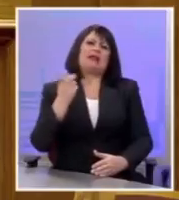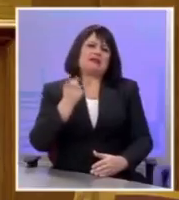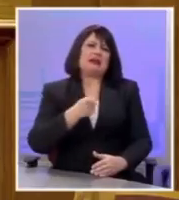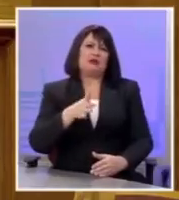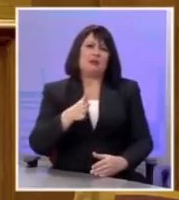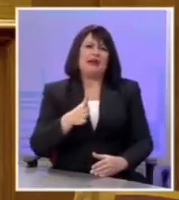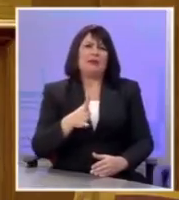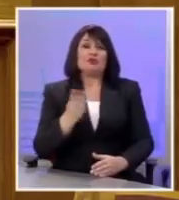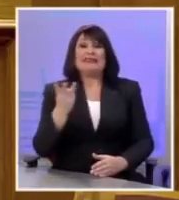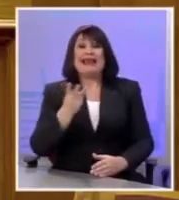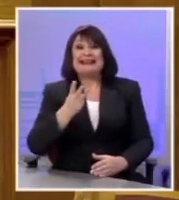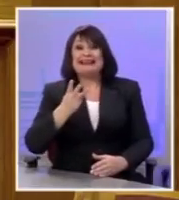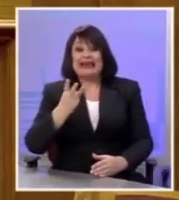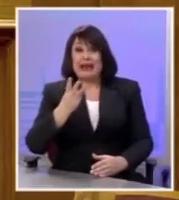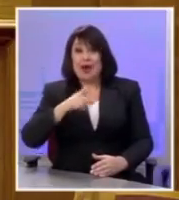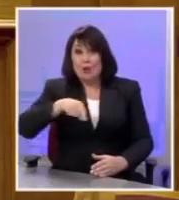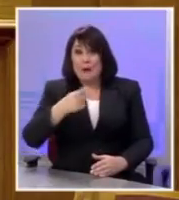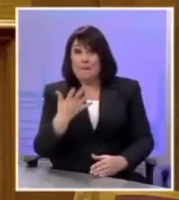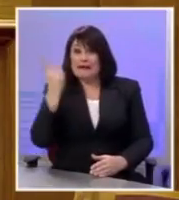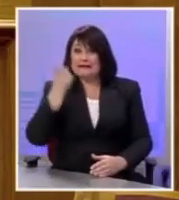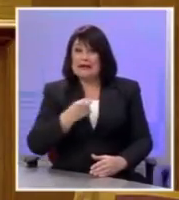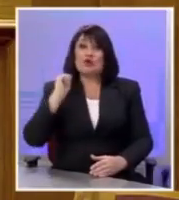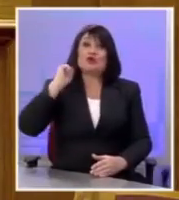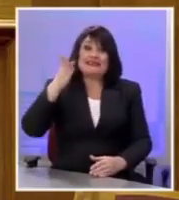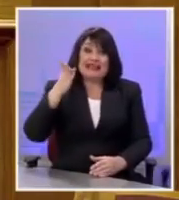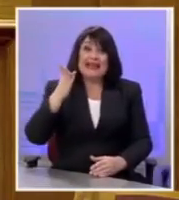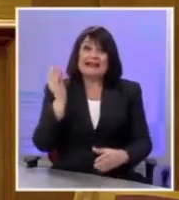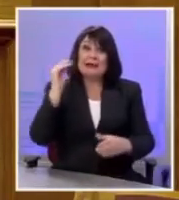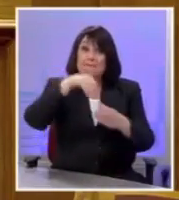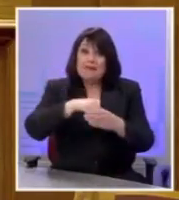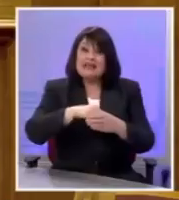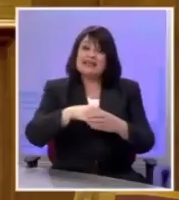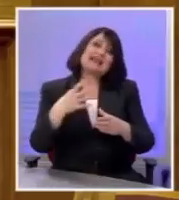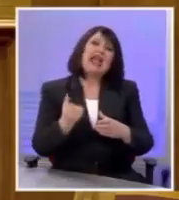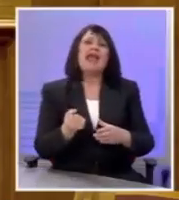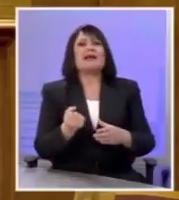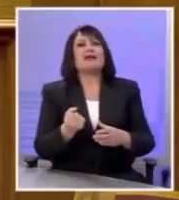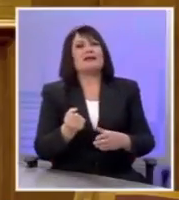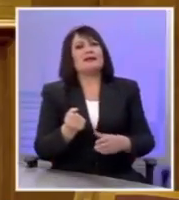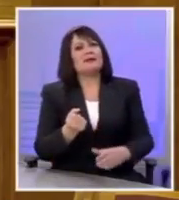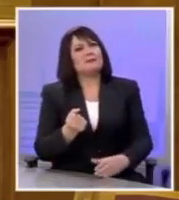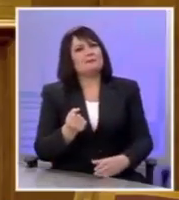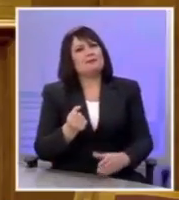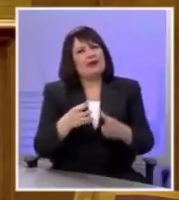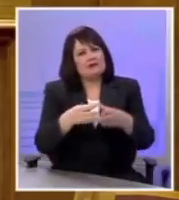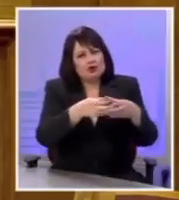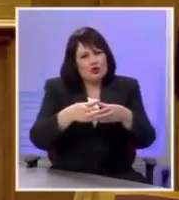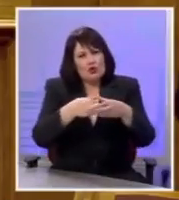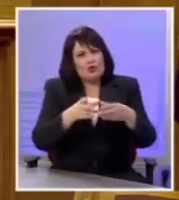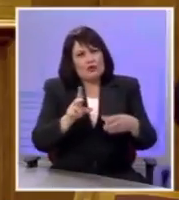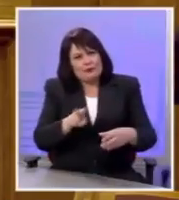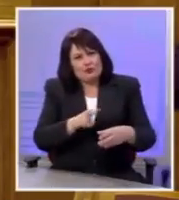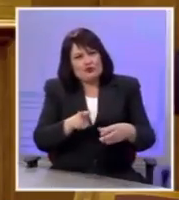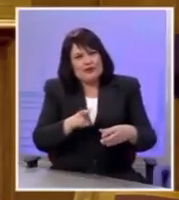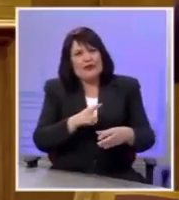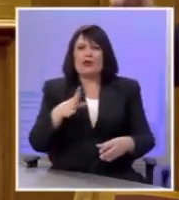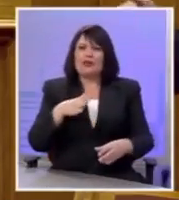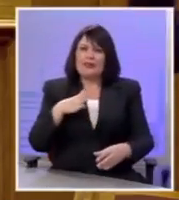Το 33,5 έχει και μέσα το EBRD και το IFC, που φαντάζομαι ότι το θέλετε, γιατί